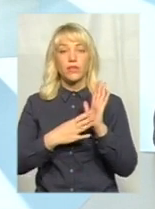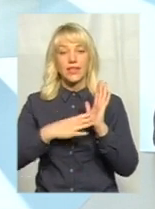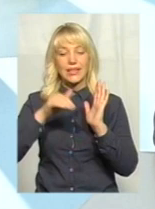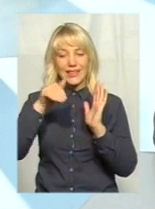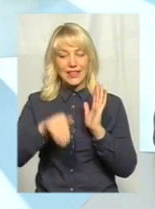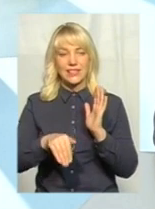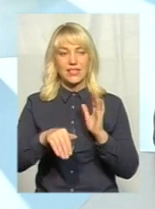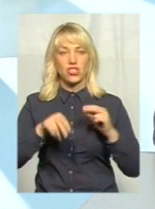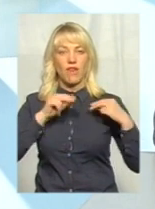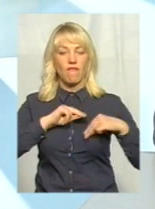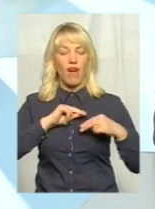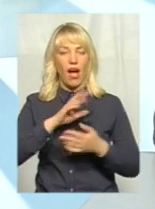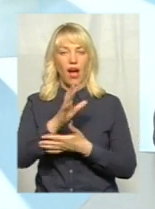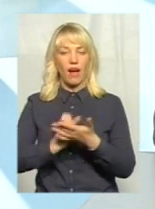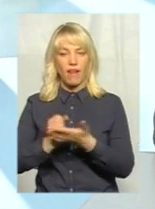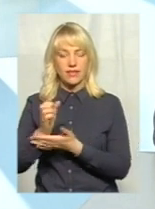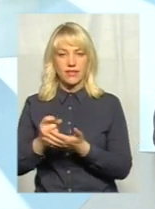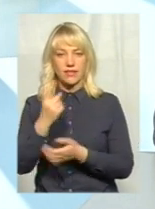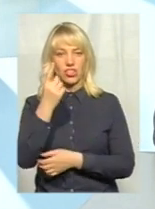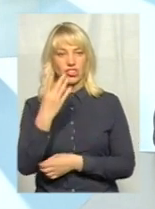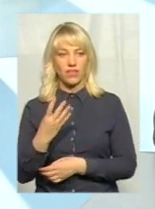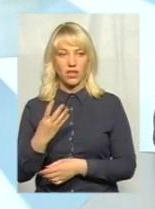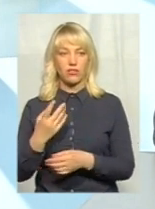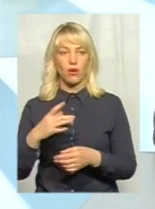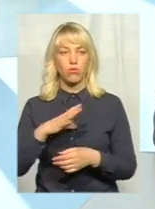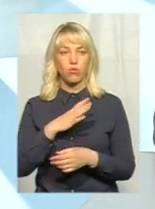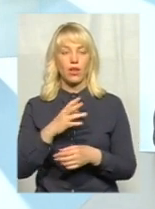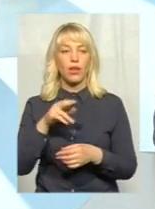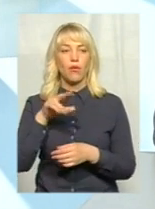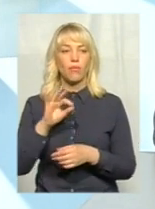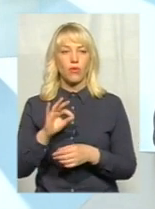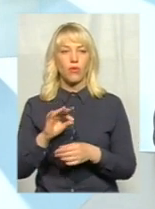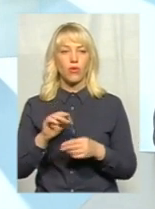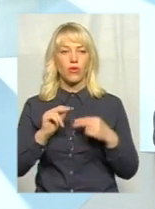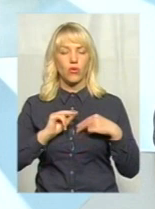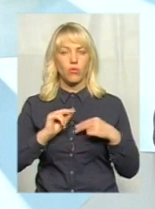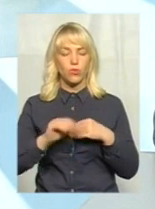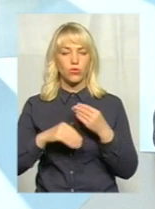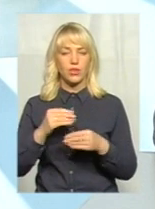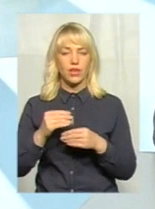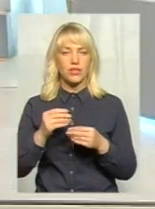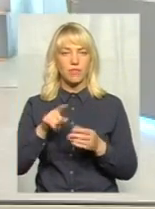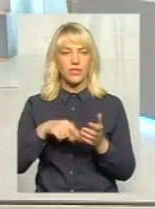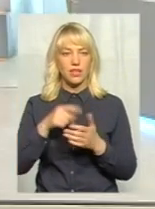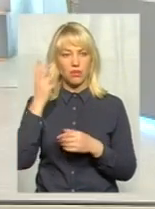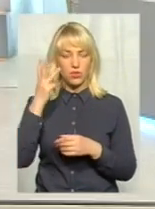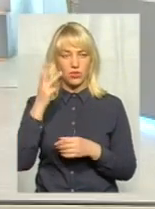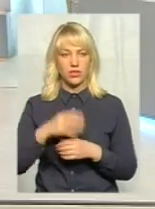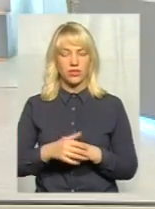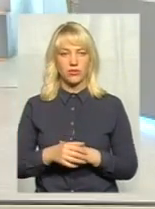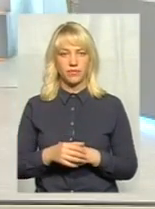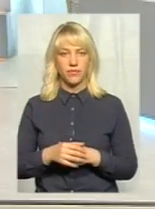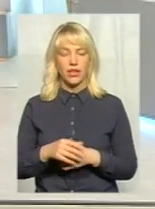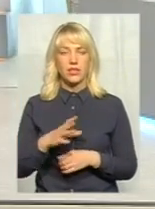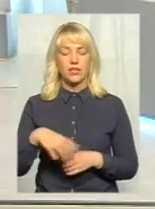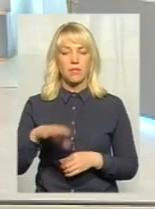вакансій, чверть цих вакансій була якраз подана роботодавцям міста Хмельницьку. Розумієте, з всієї області, з 23 районів,